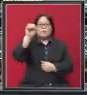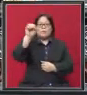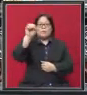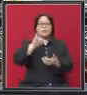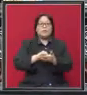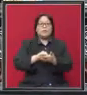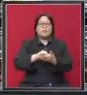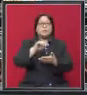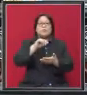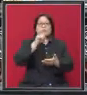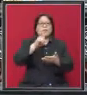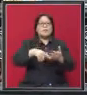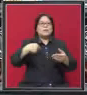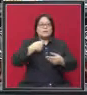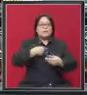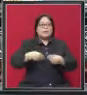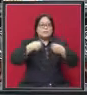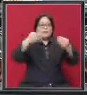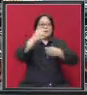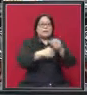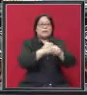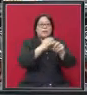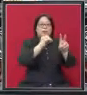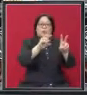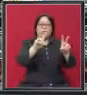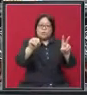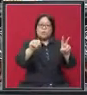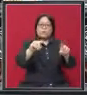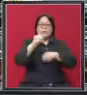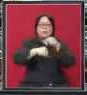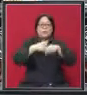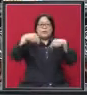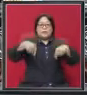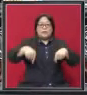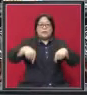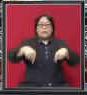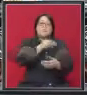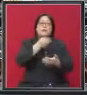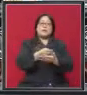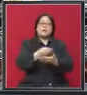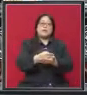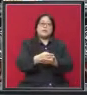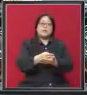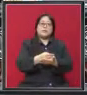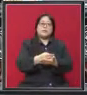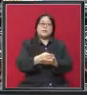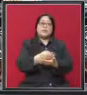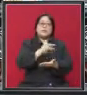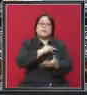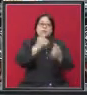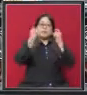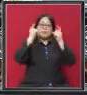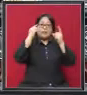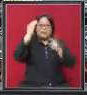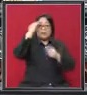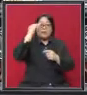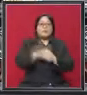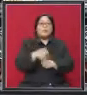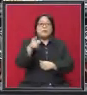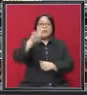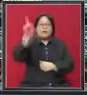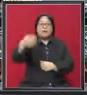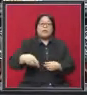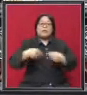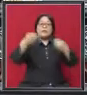10.3% adalah apa yang kami berikan dalam tahun 2020. Tahun ini Menteri Kewangan, Menteri sedar bahawa you have